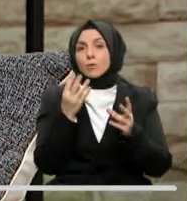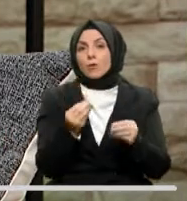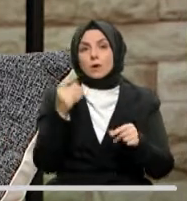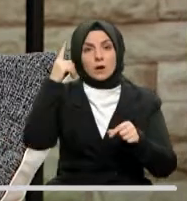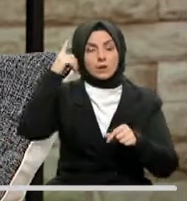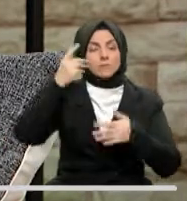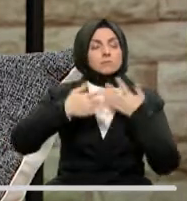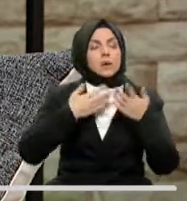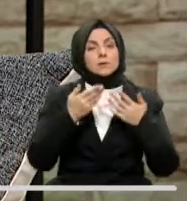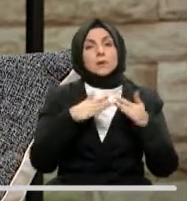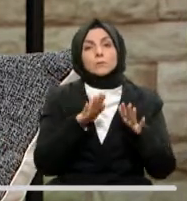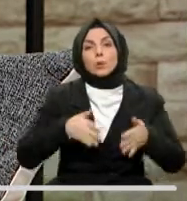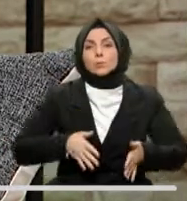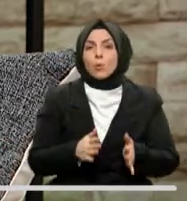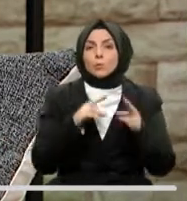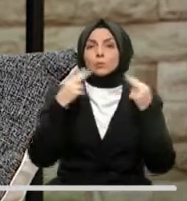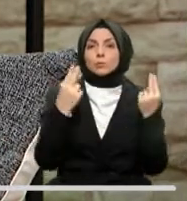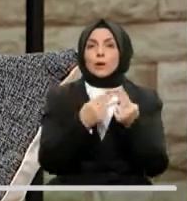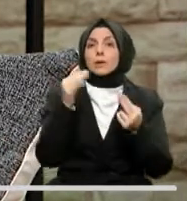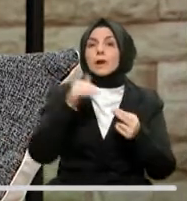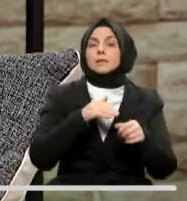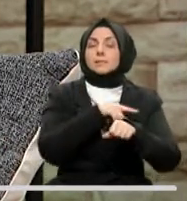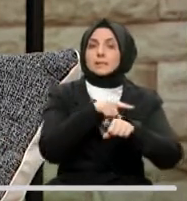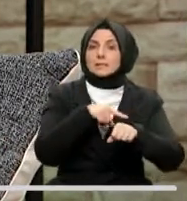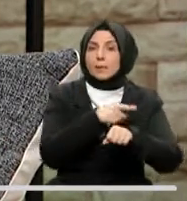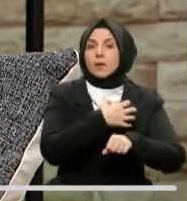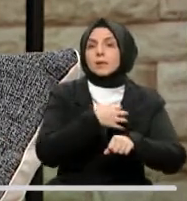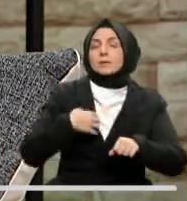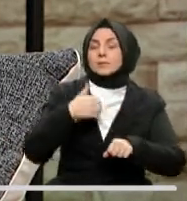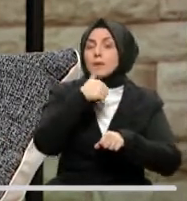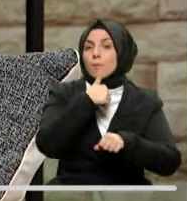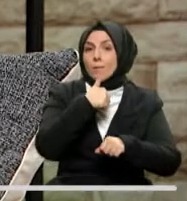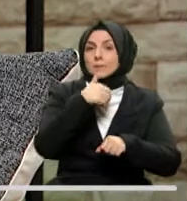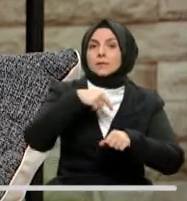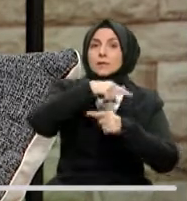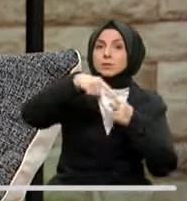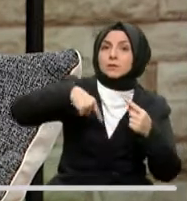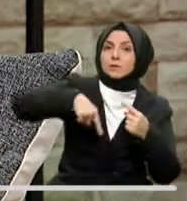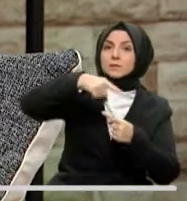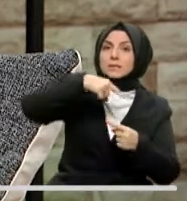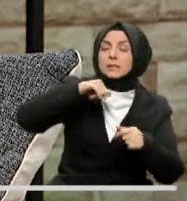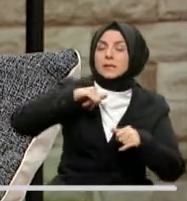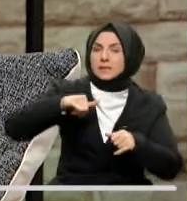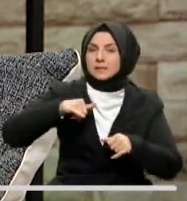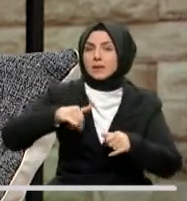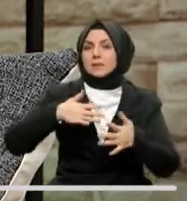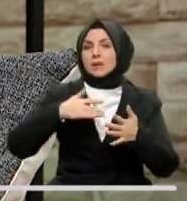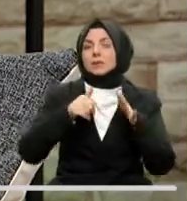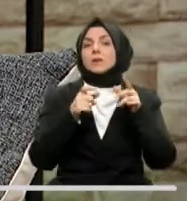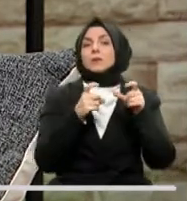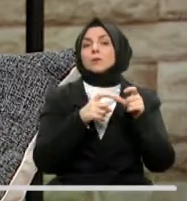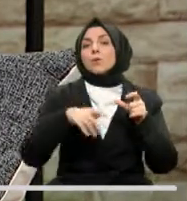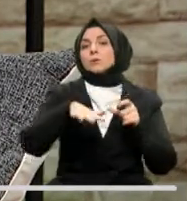dünyaya geldiğimizde önce tabi anne babamızdan sonra çevremizdeki yakınlarımızdan sosyal hayattaki ilişki kurduğumuz kişilerden